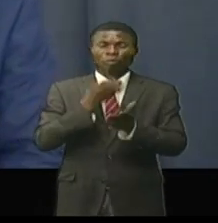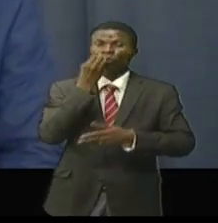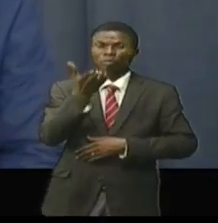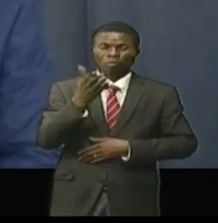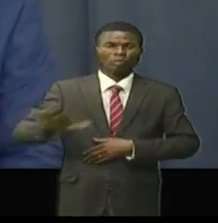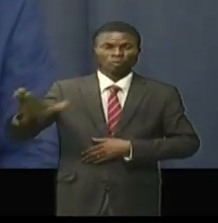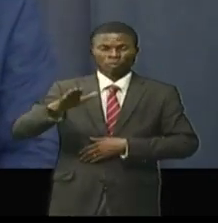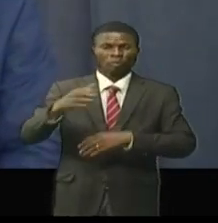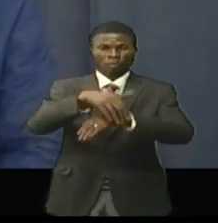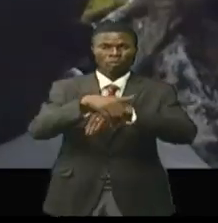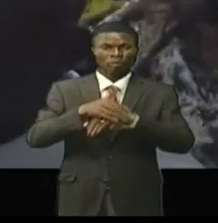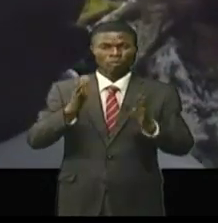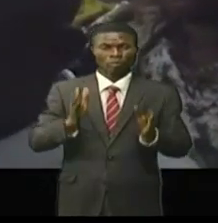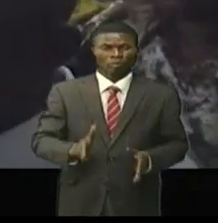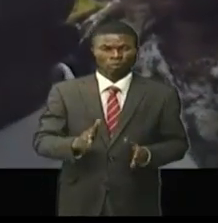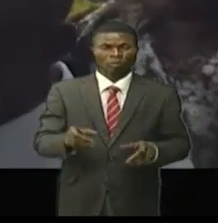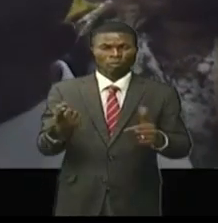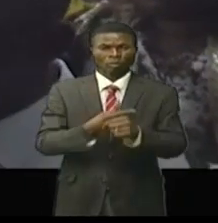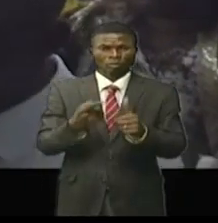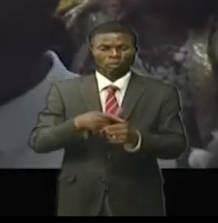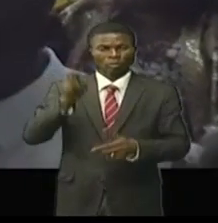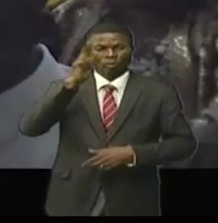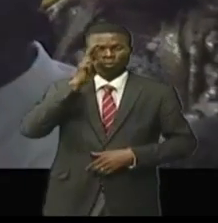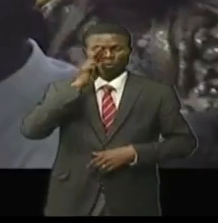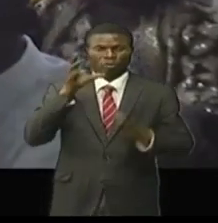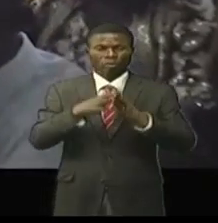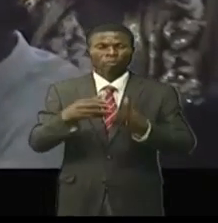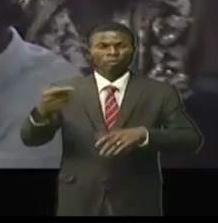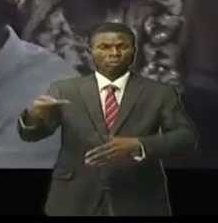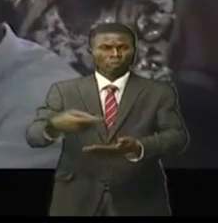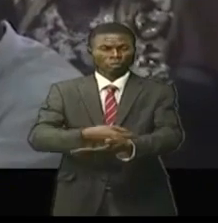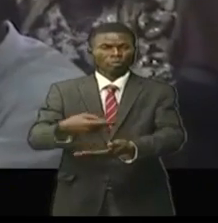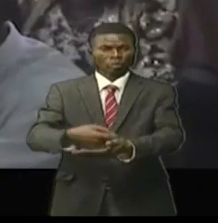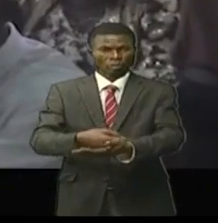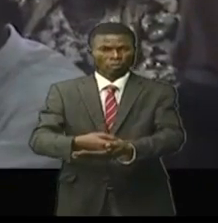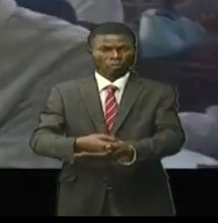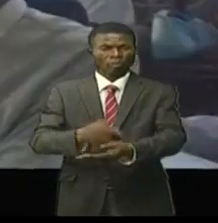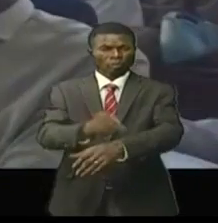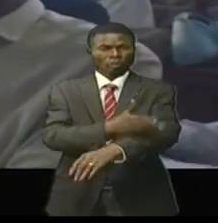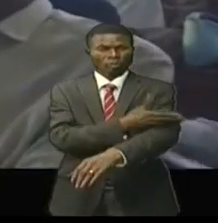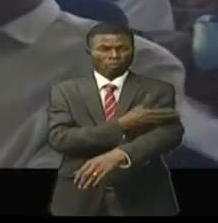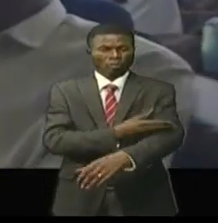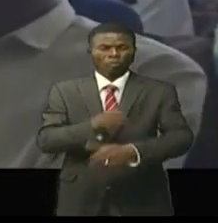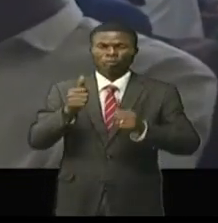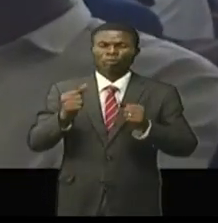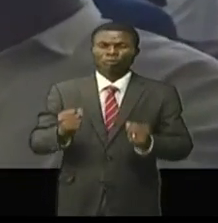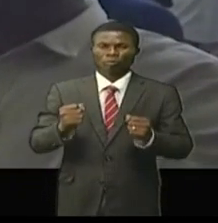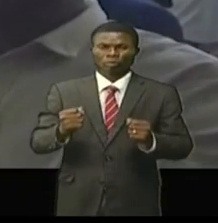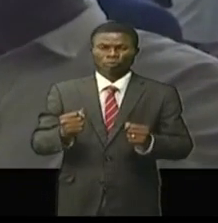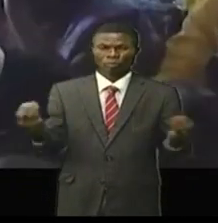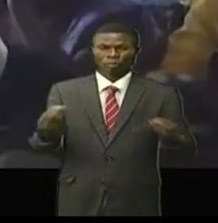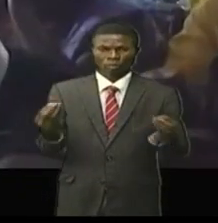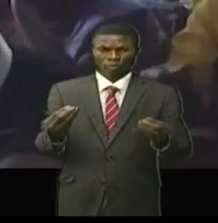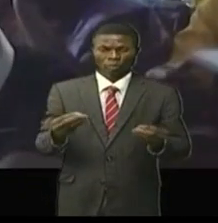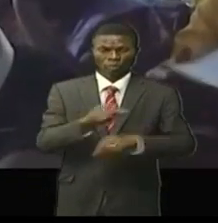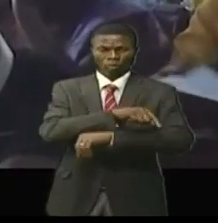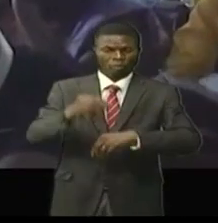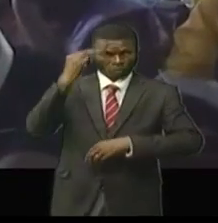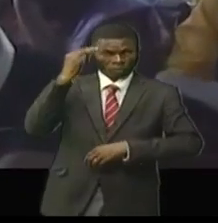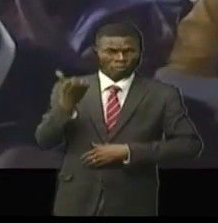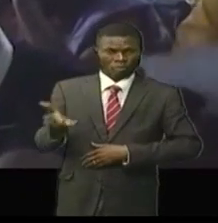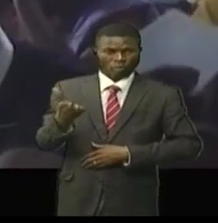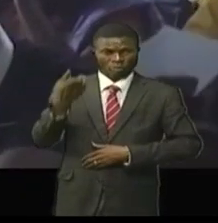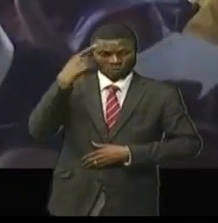pays anglophones, à l'occurrence le Nigeria et le Ghana, qui ont connu une croissance exponentielle grâce à ces ministères. Pour